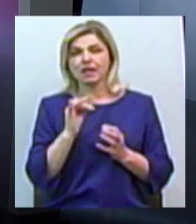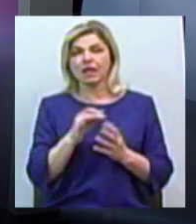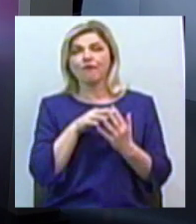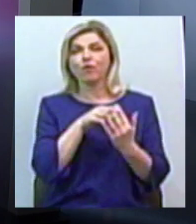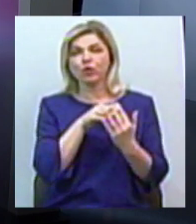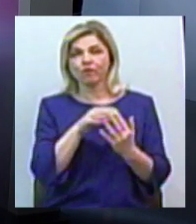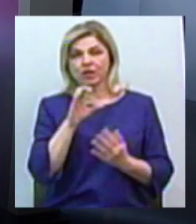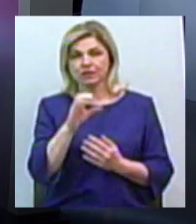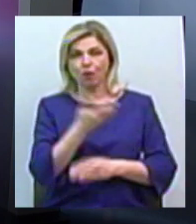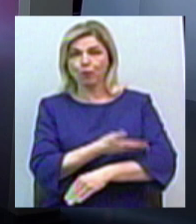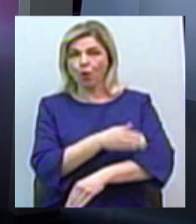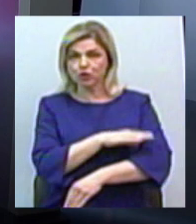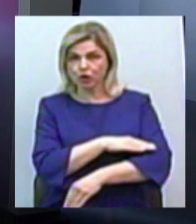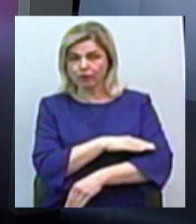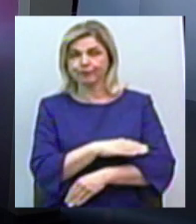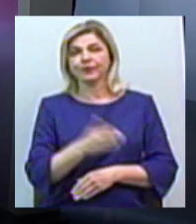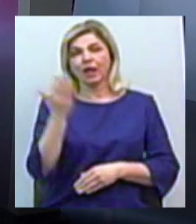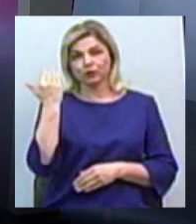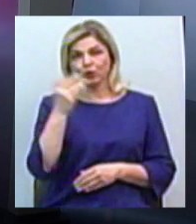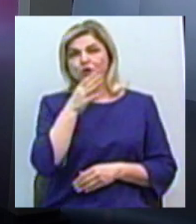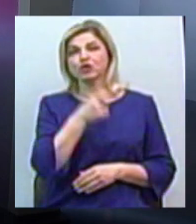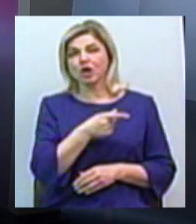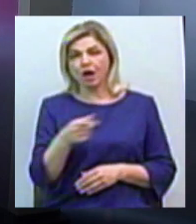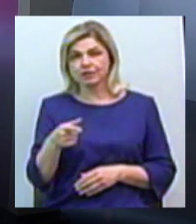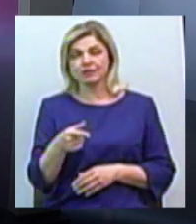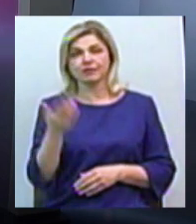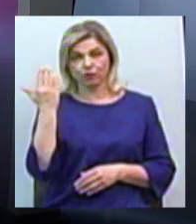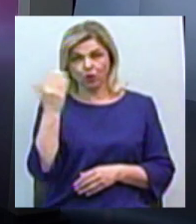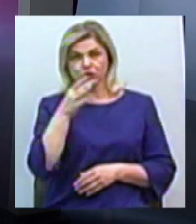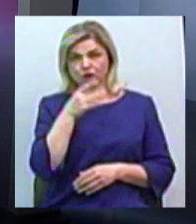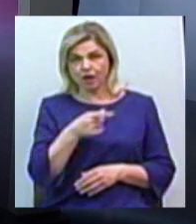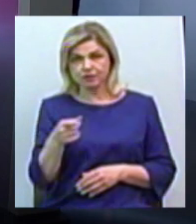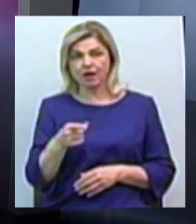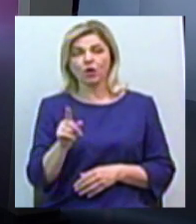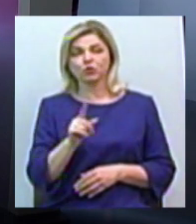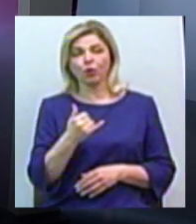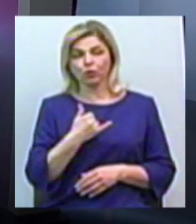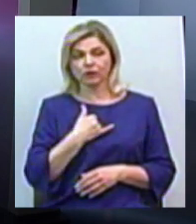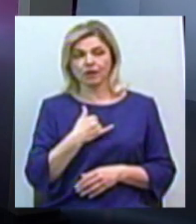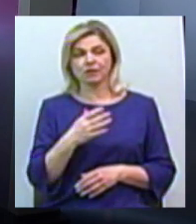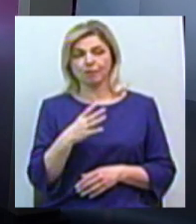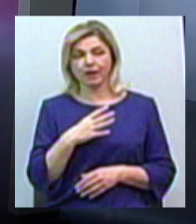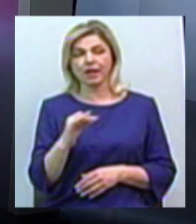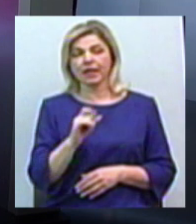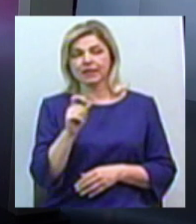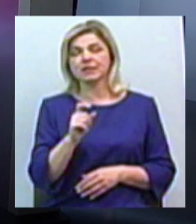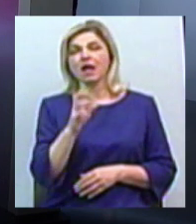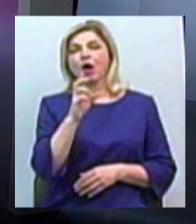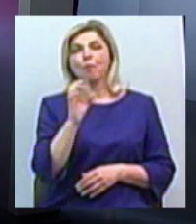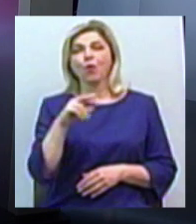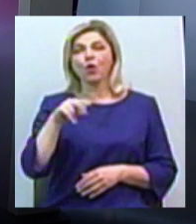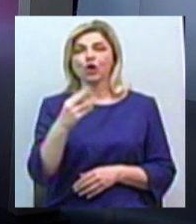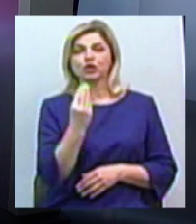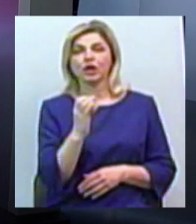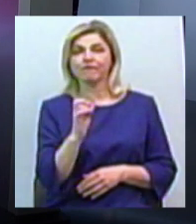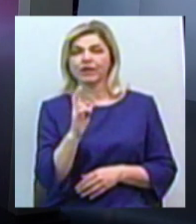з Польщею. На тобто той час, захиститися таким чином? Звичайно. На той час, якщо у нас, відповідно, ми вели з більшовицькою Росією війну,